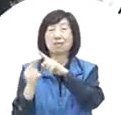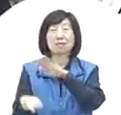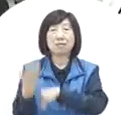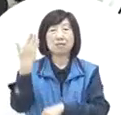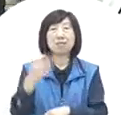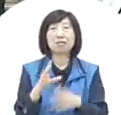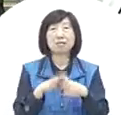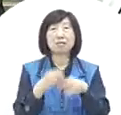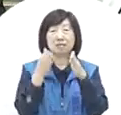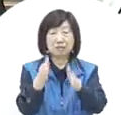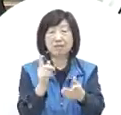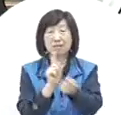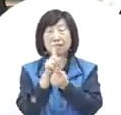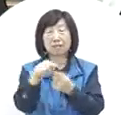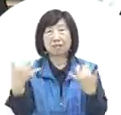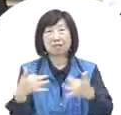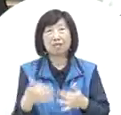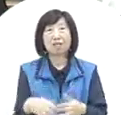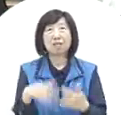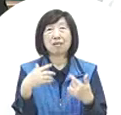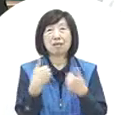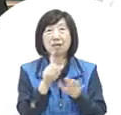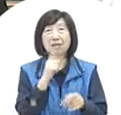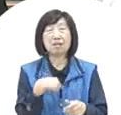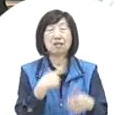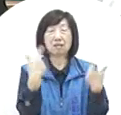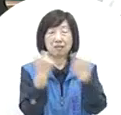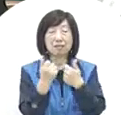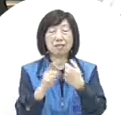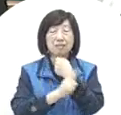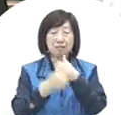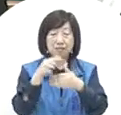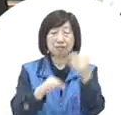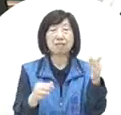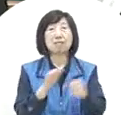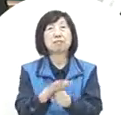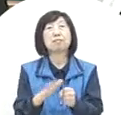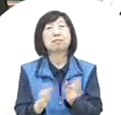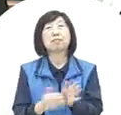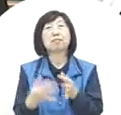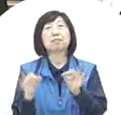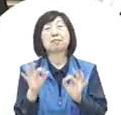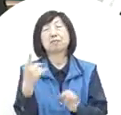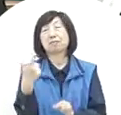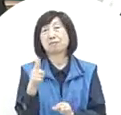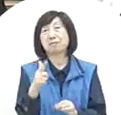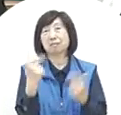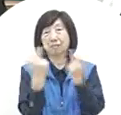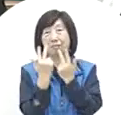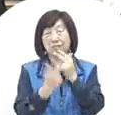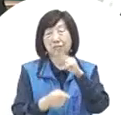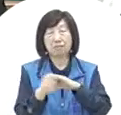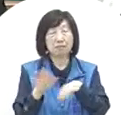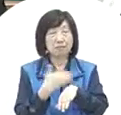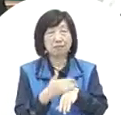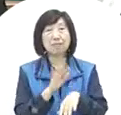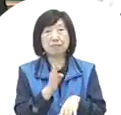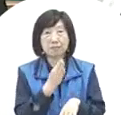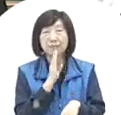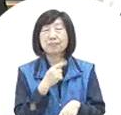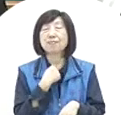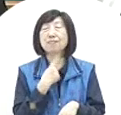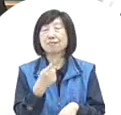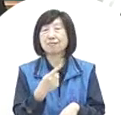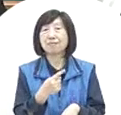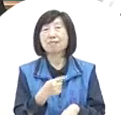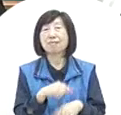面对问题，不要说我们符合相关法令规定就够了。我相信新北市也不会违法执政，可是我们需要体恤第一